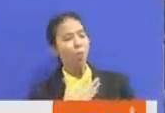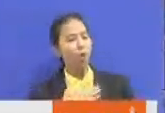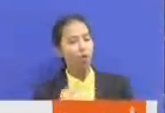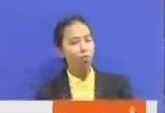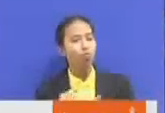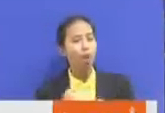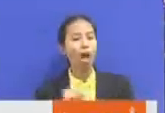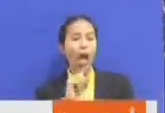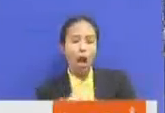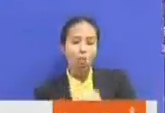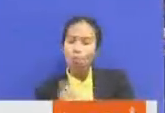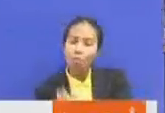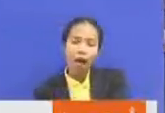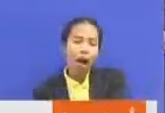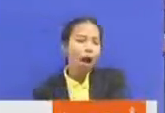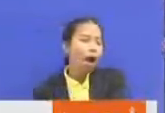ม.ค